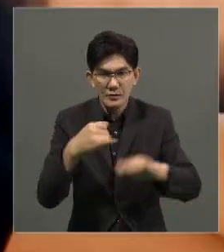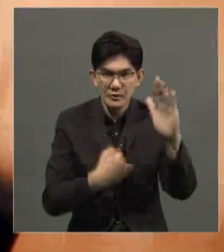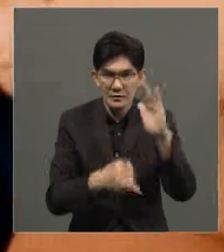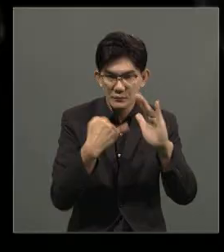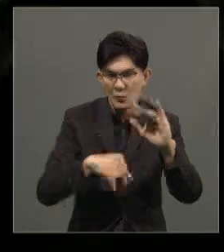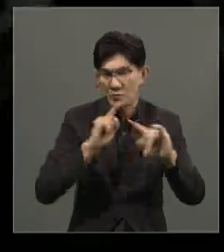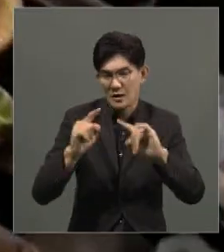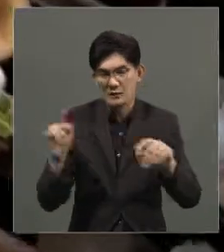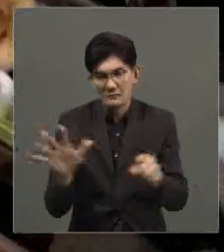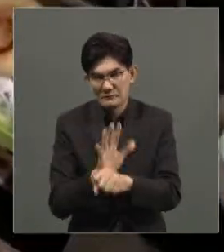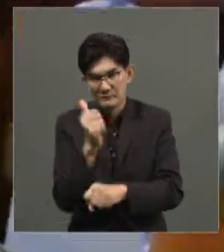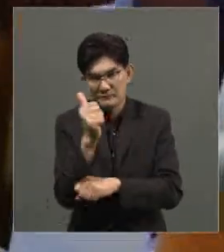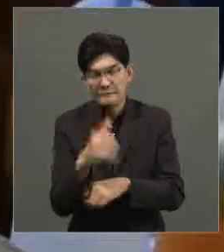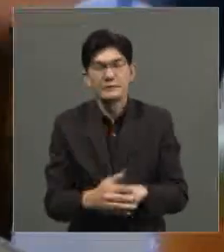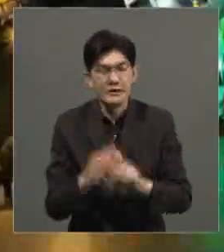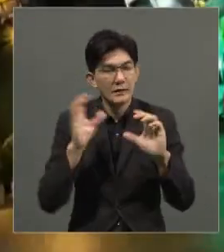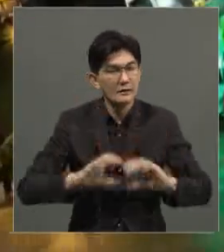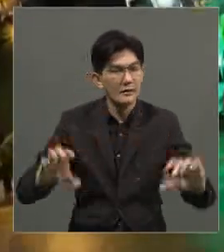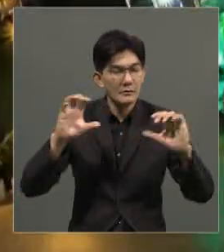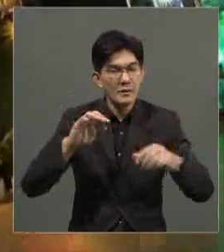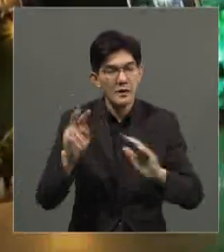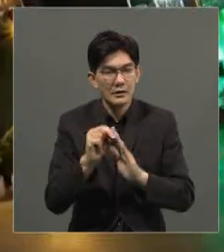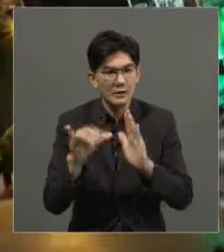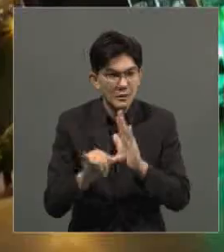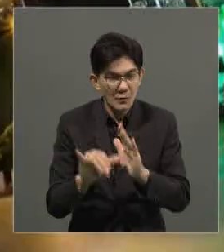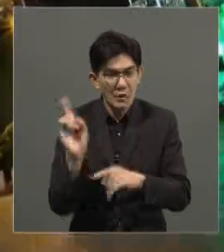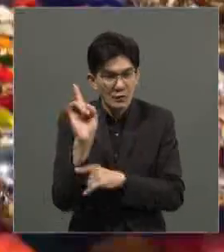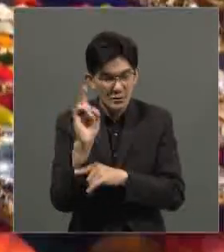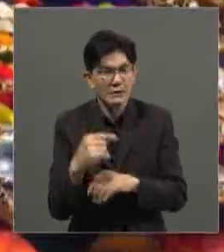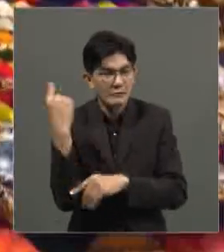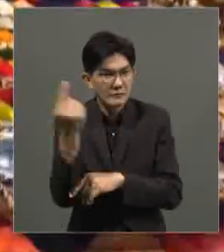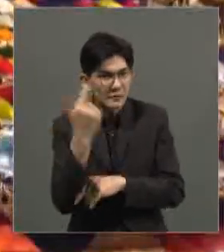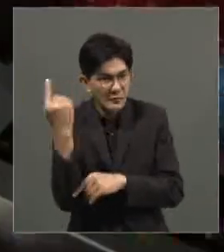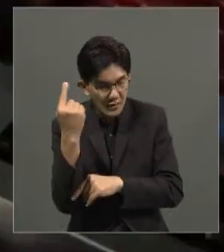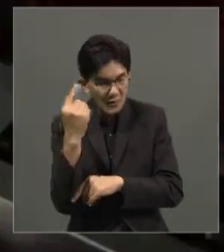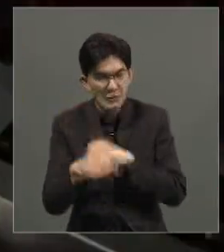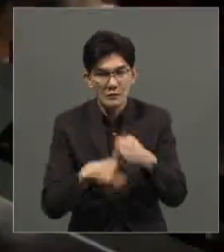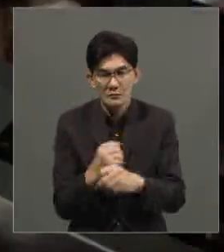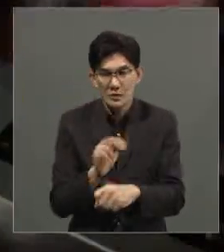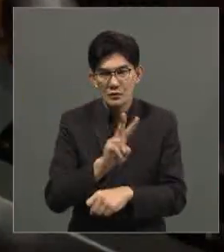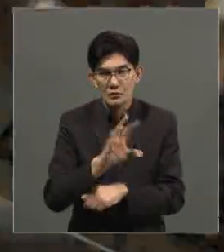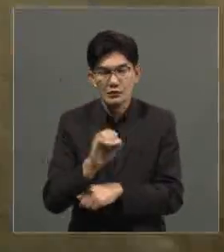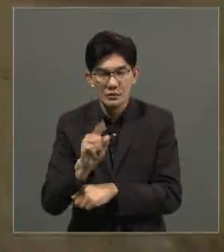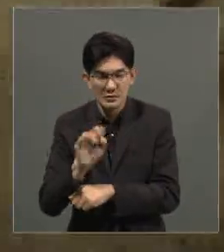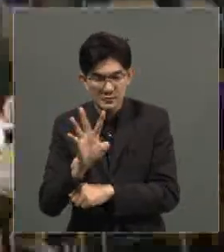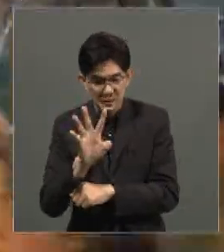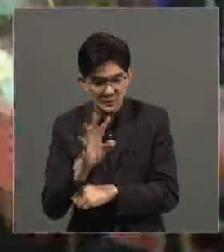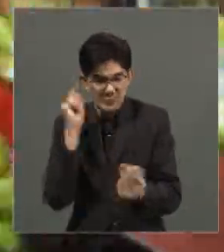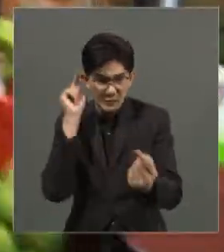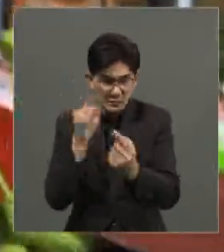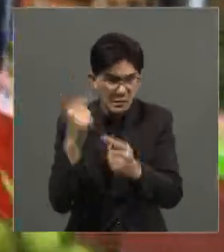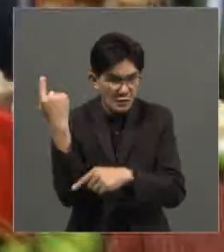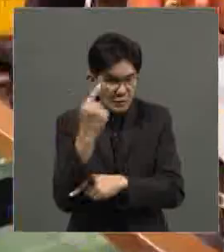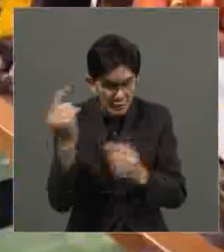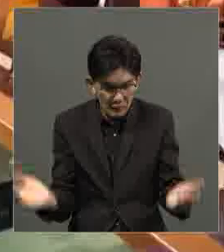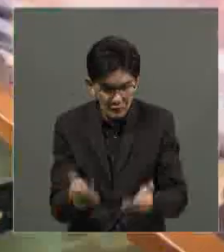วดเร็วและทั่วถึงรัฐบาลมีนโยบาย Ignite Thailand Tourism ตั้งเป้ายกระดับการท่องเที่ยวด้วย